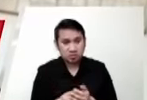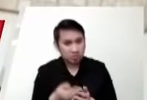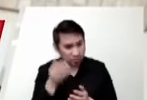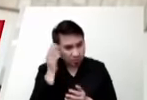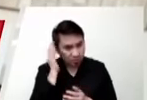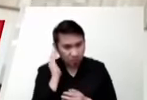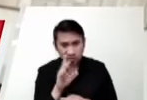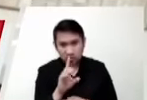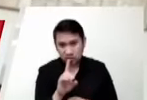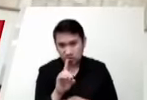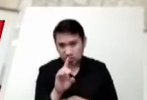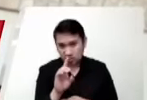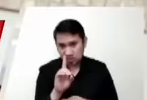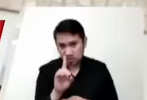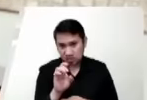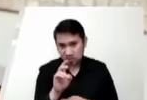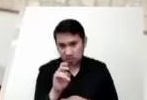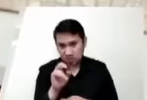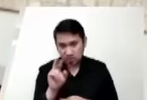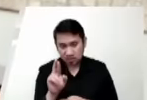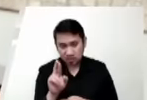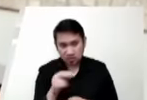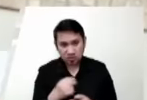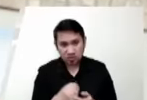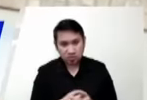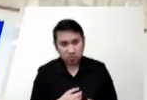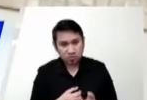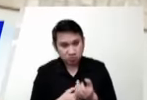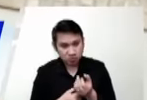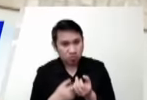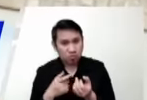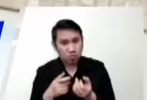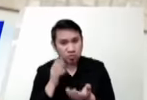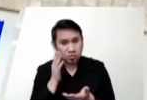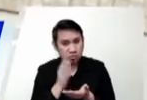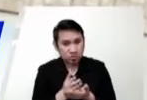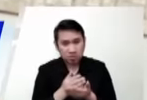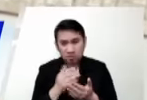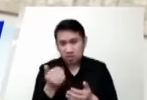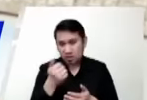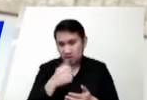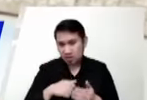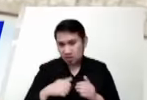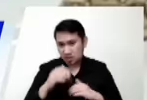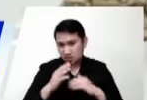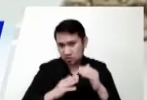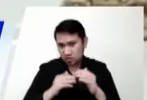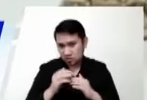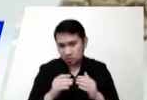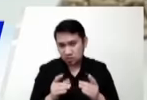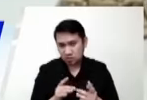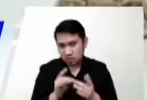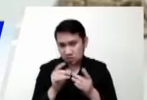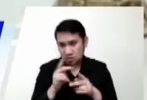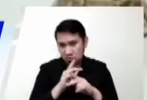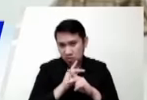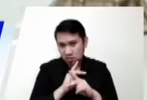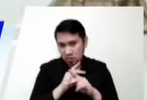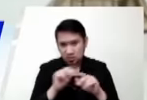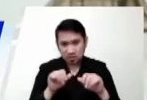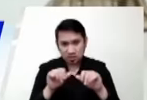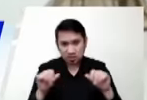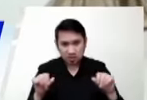DNR to hold in abeyance or to stop any construction within the protected area. As of now, we have